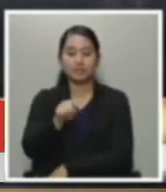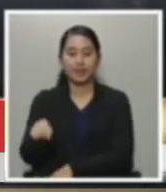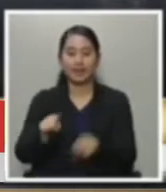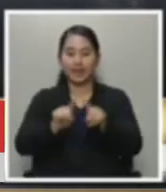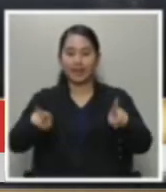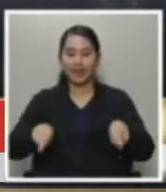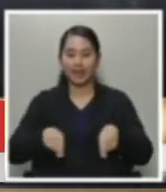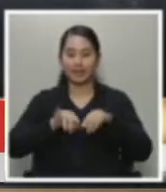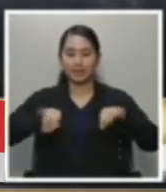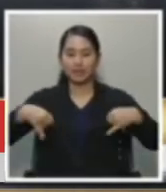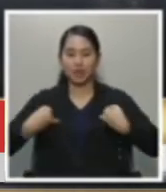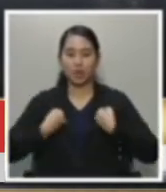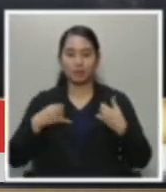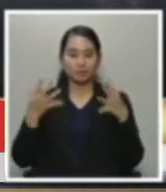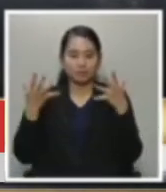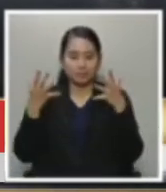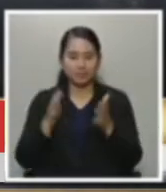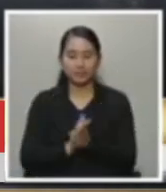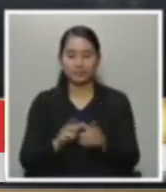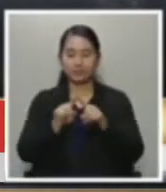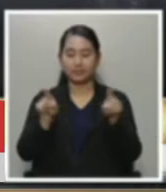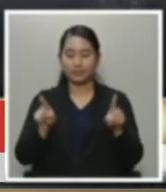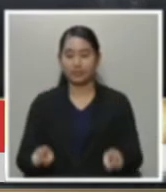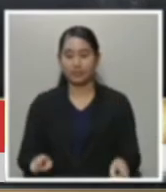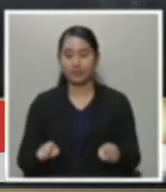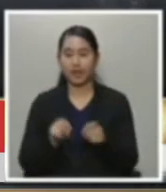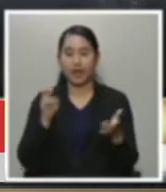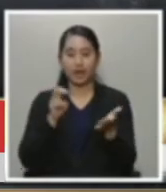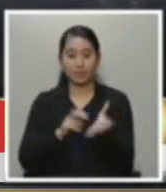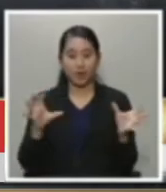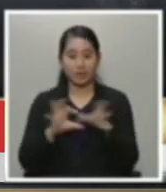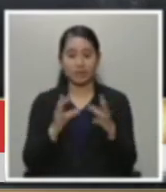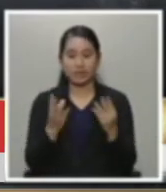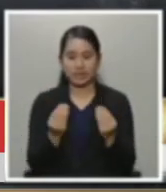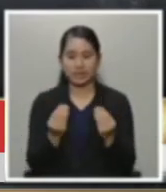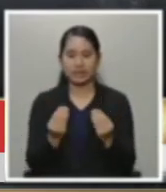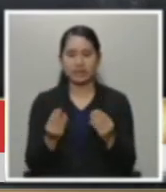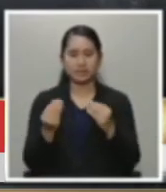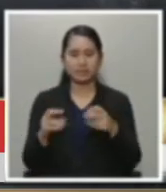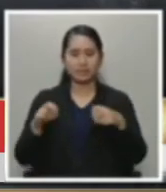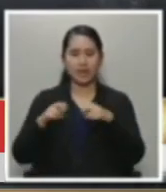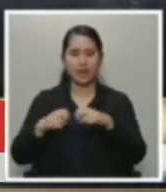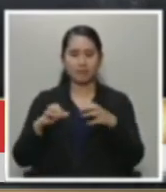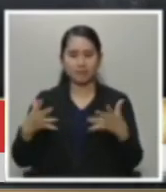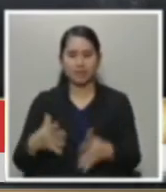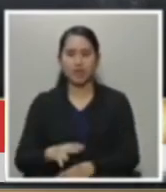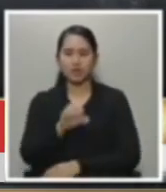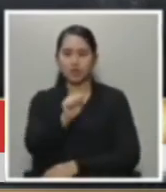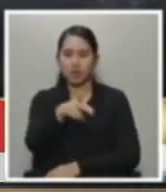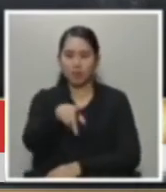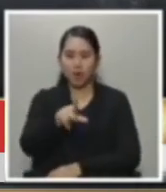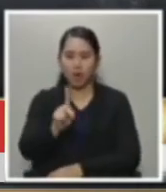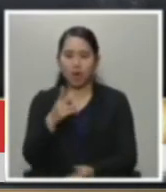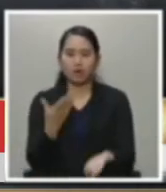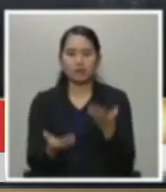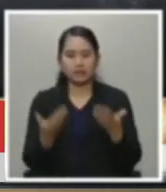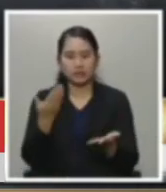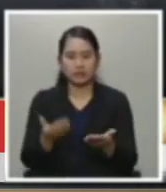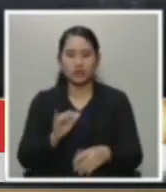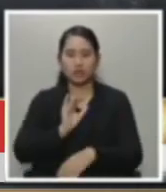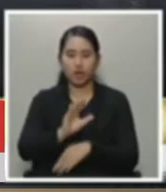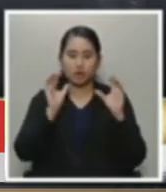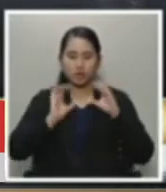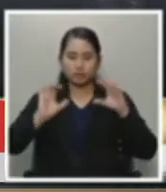ไรเลยครับนะครับเอกสารสิทธิ์ที่เกี่ยวกับที่ดินแล้วก็ที่ดินไม่ได้มีปัญหาว่าเป็นที่สปกหรือเป็นที่สาธารณประโยชน์ก็ไ